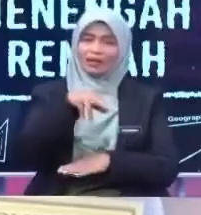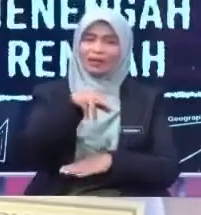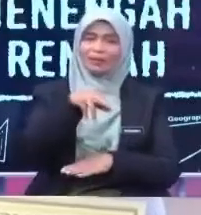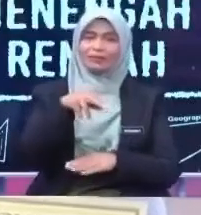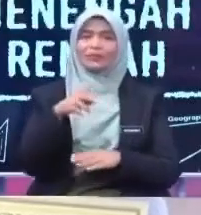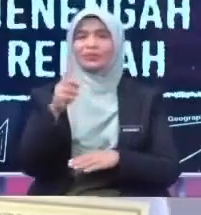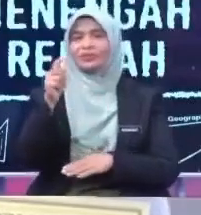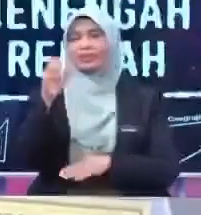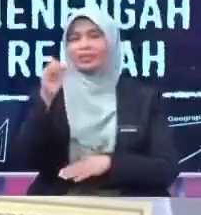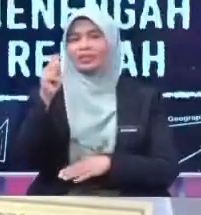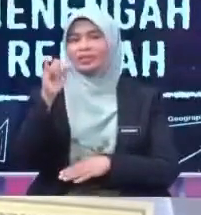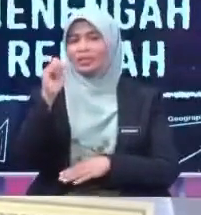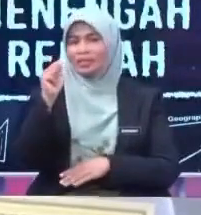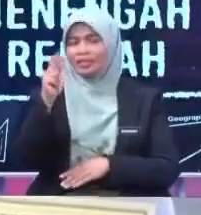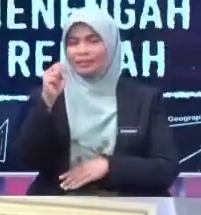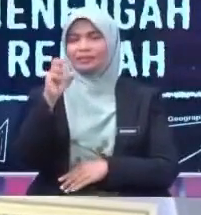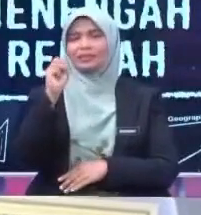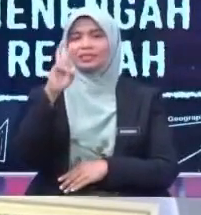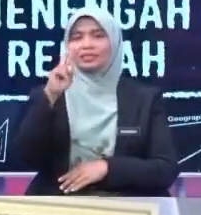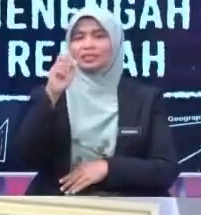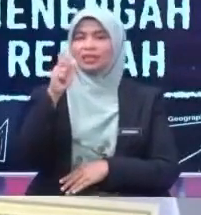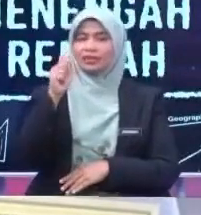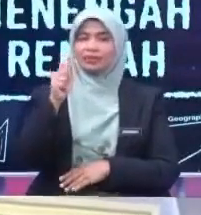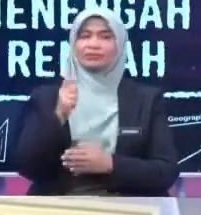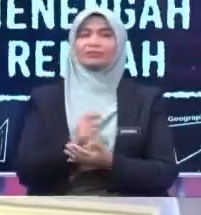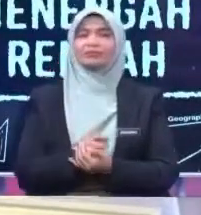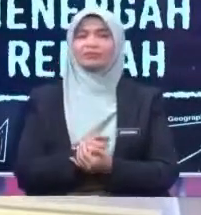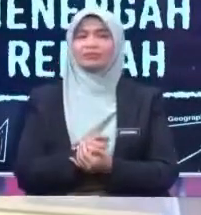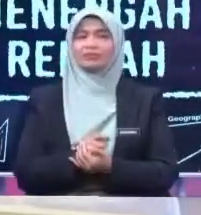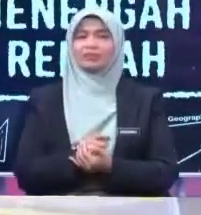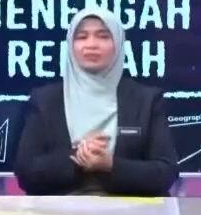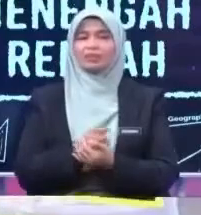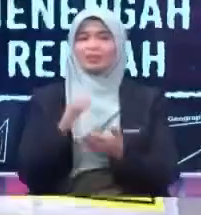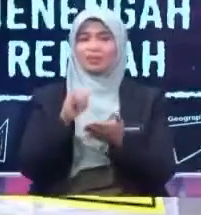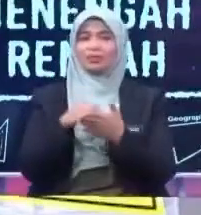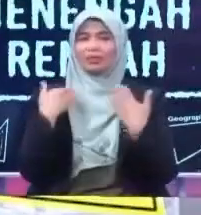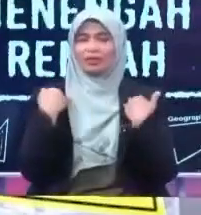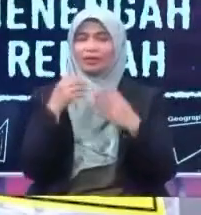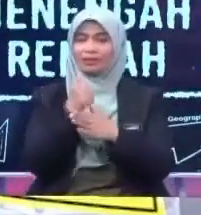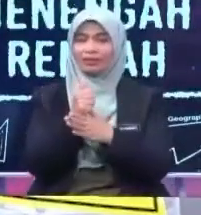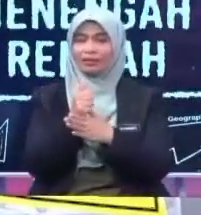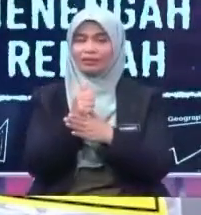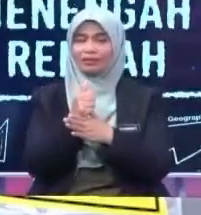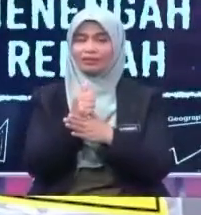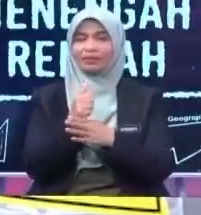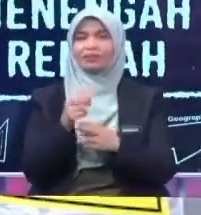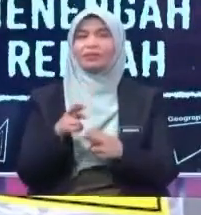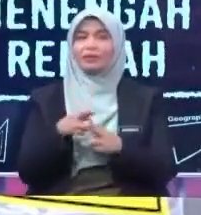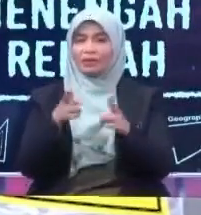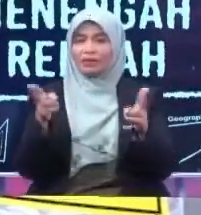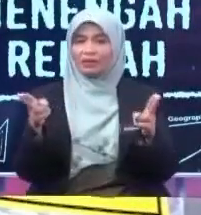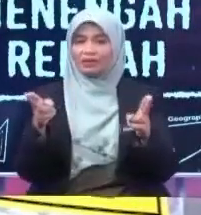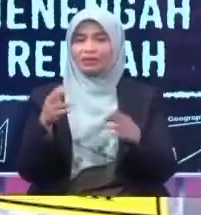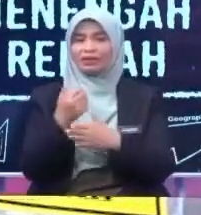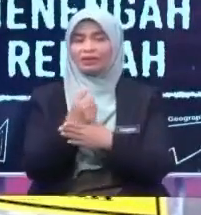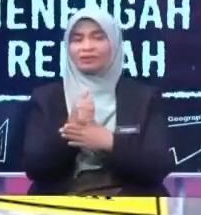ni titian sirat, Ustazah. Ya, betul. Adanya titian sirat di antara, yang merentang, di antara padang mahsyar ke